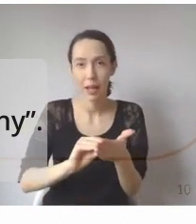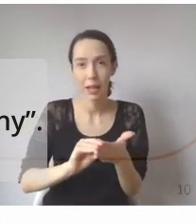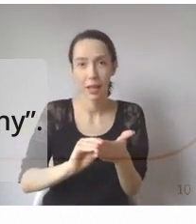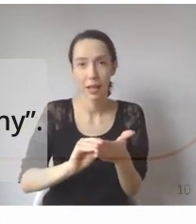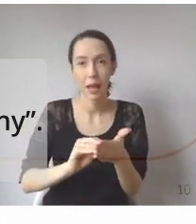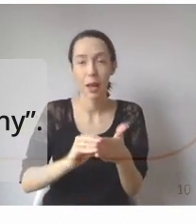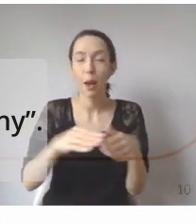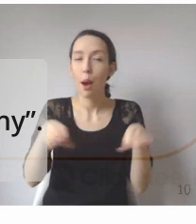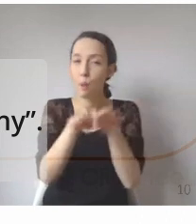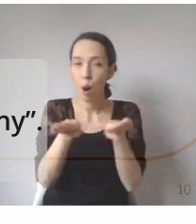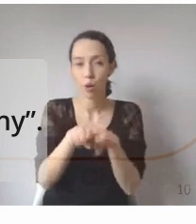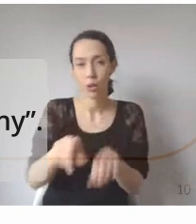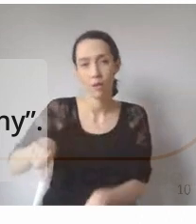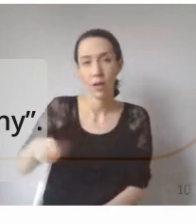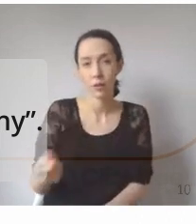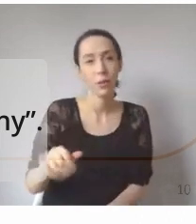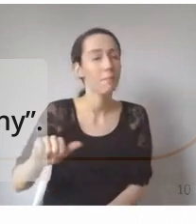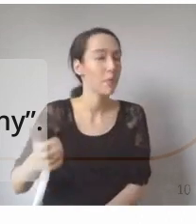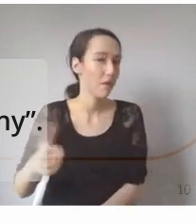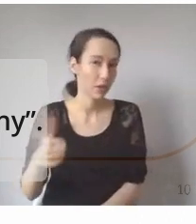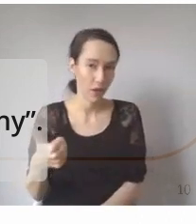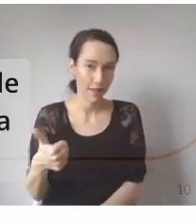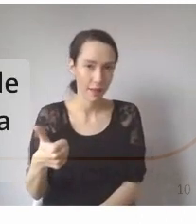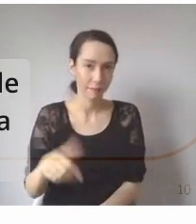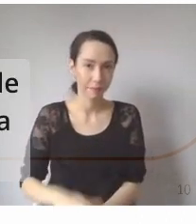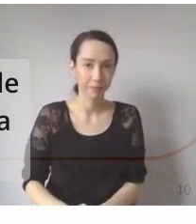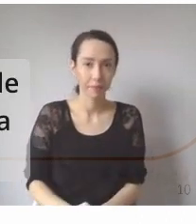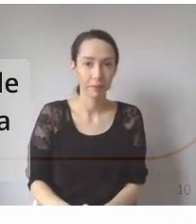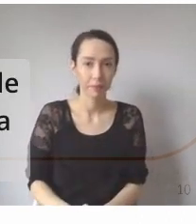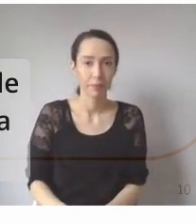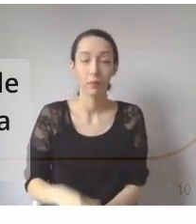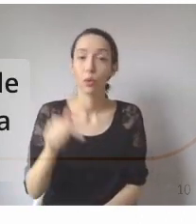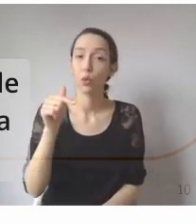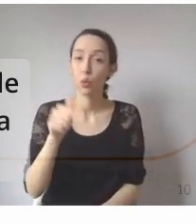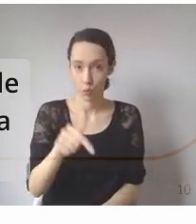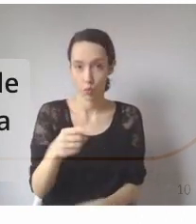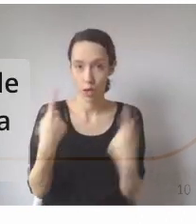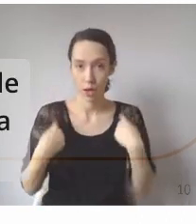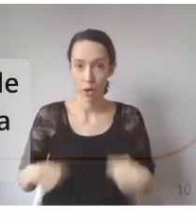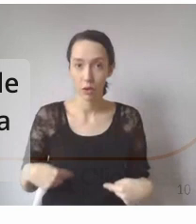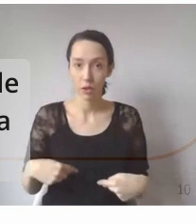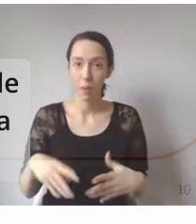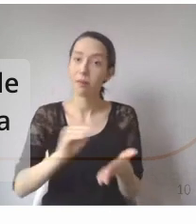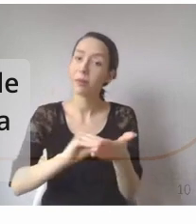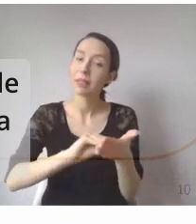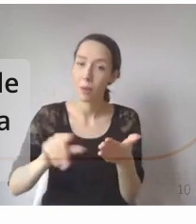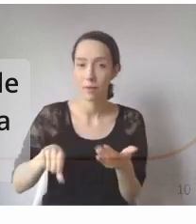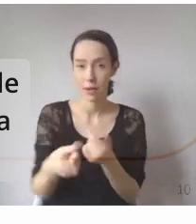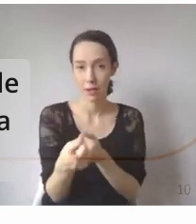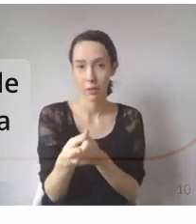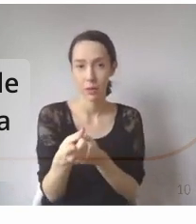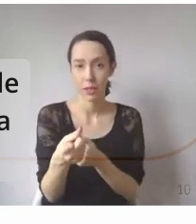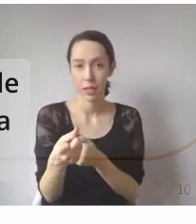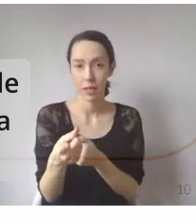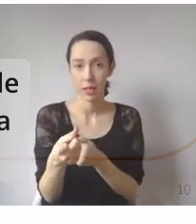zaznaczony poziom znajomości języka profesjonalne. Czyli tutaj osoba również zaznaczyła znajomość języka, ale zaznaczyła ją po